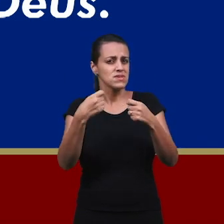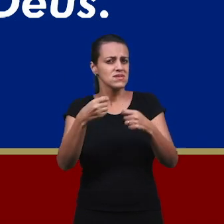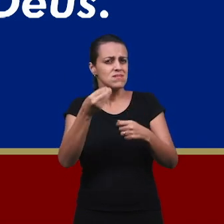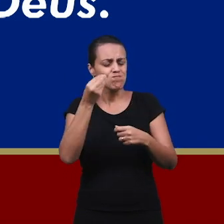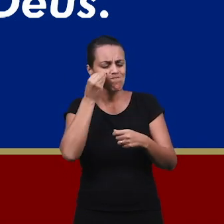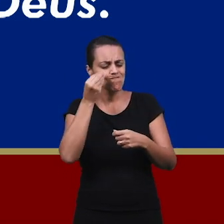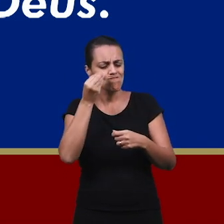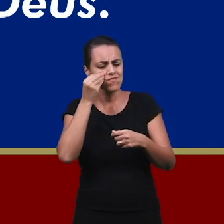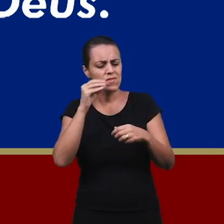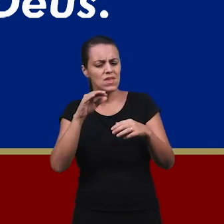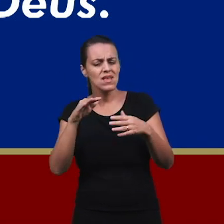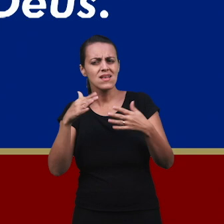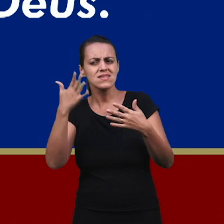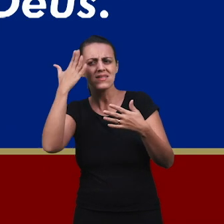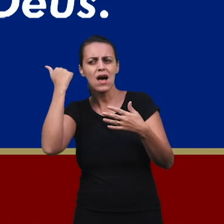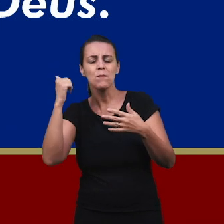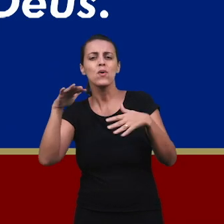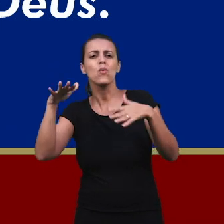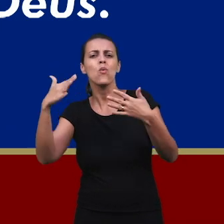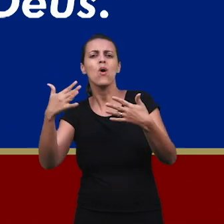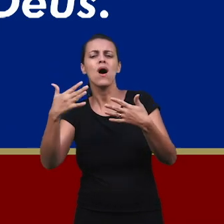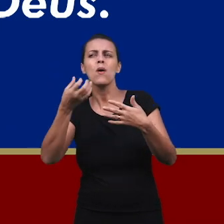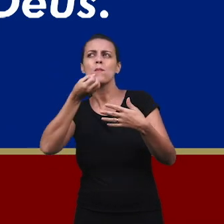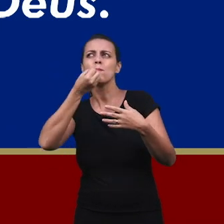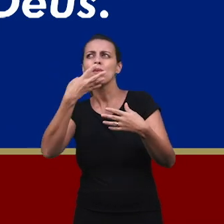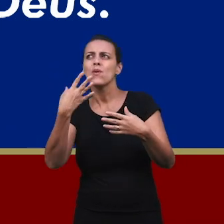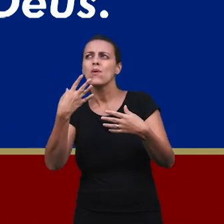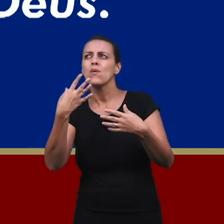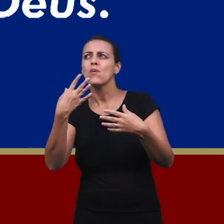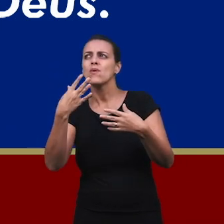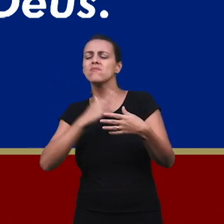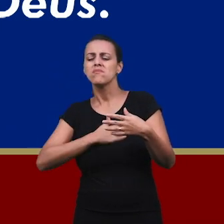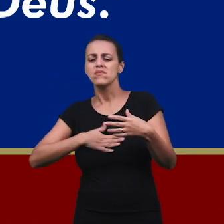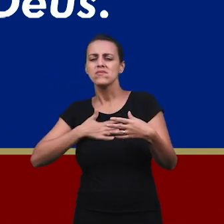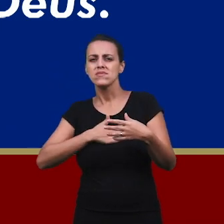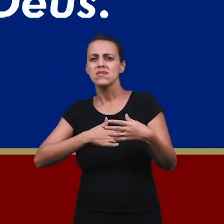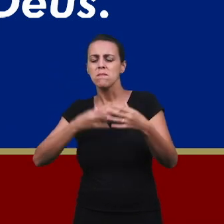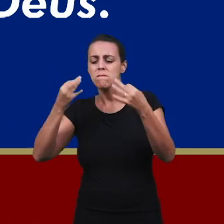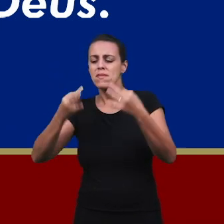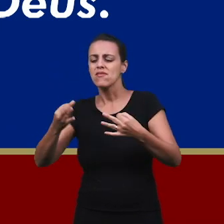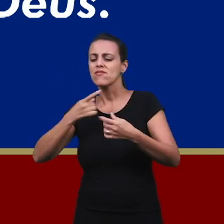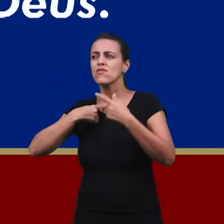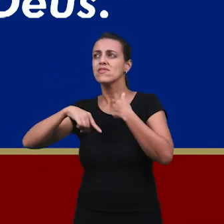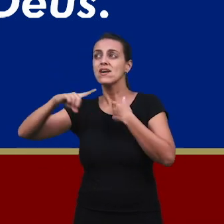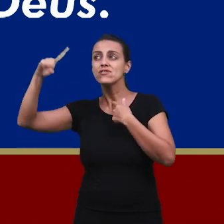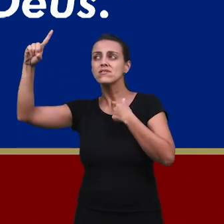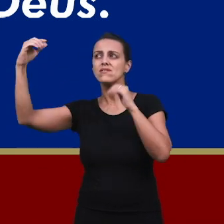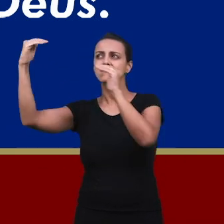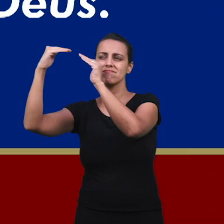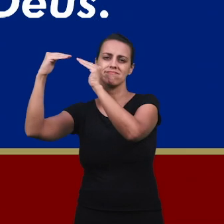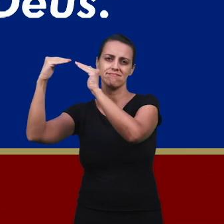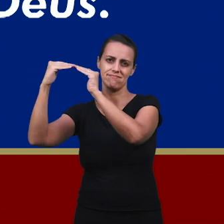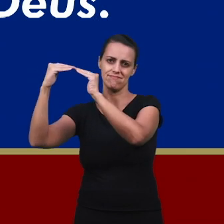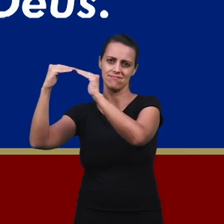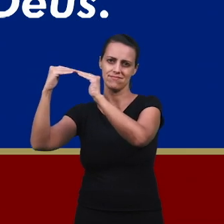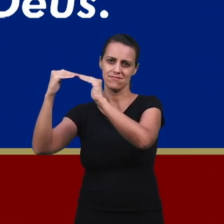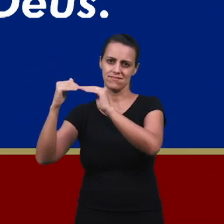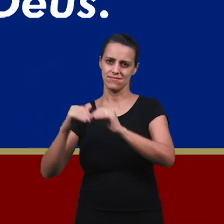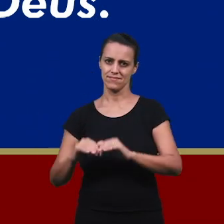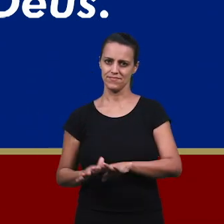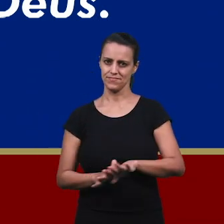agréable et parfaite volonté de Dieu. Jésus, C'est le logos de